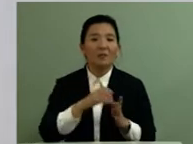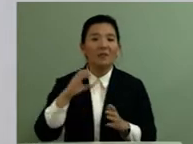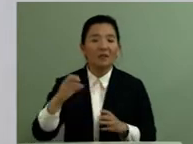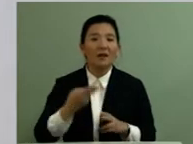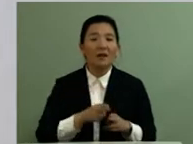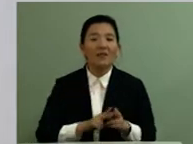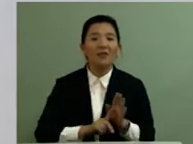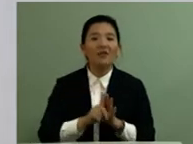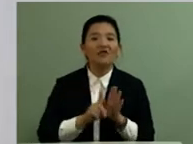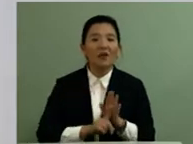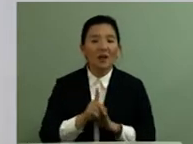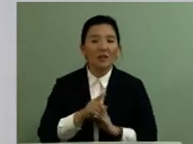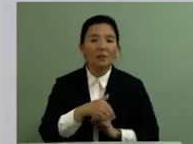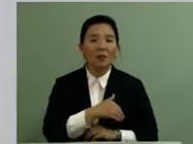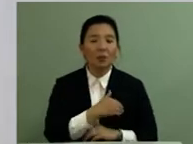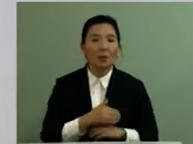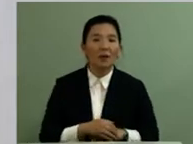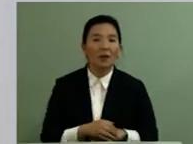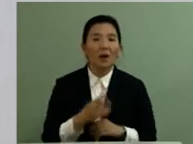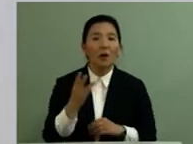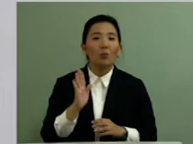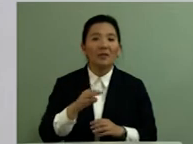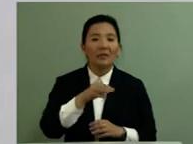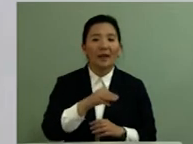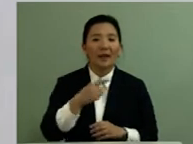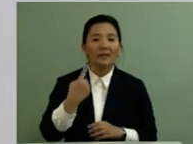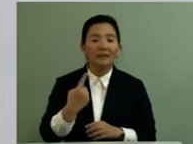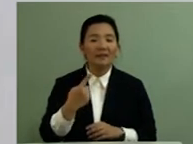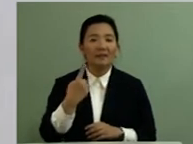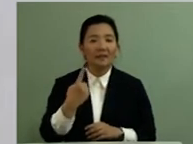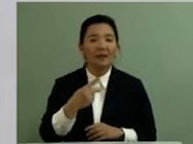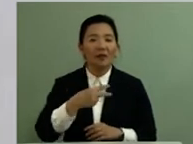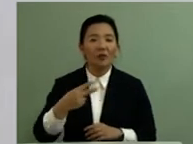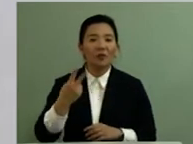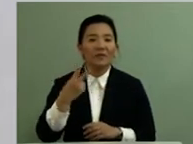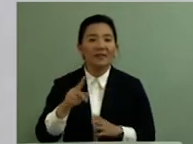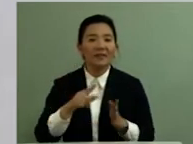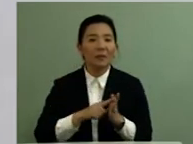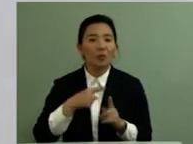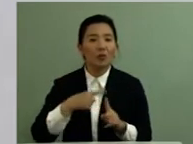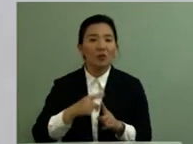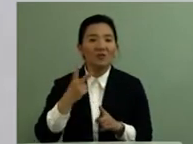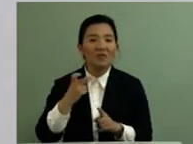это начальная температура. Будет Т1 равно 27 плюс